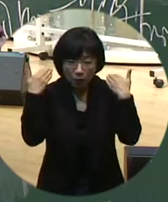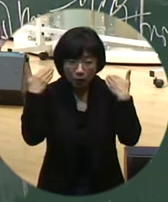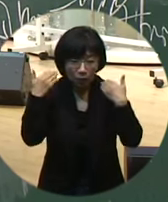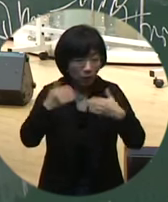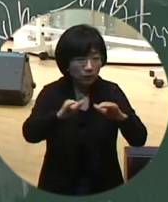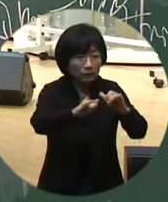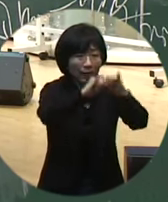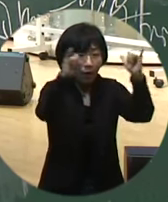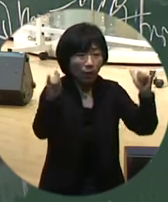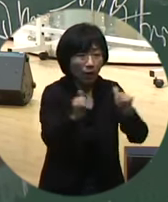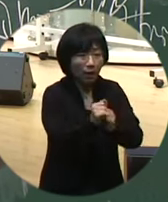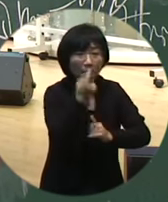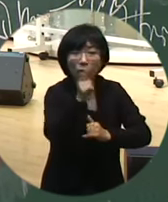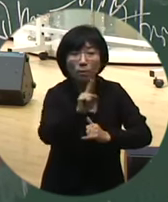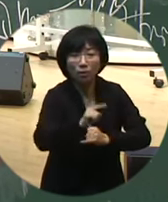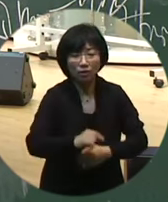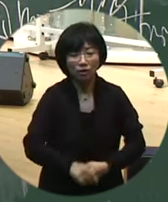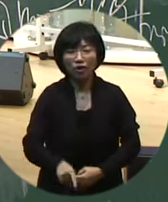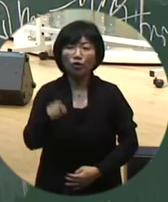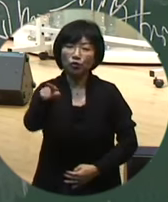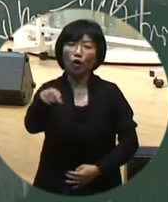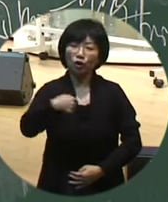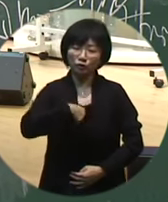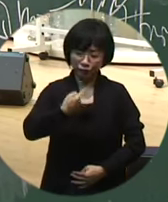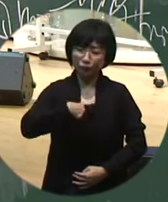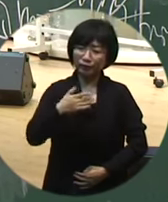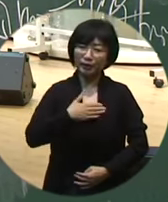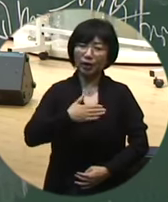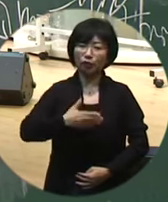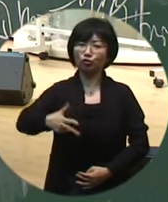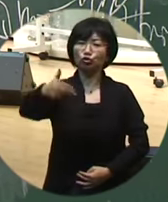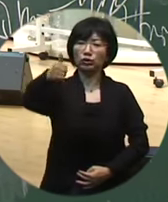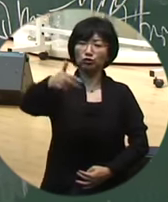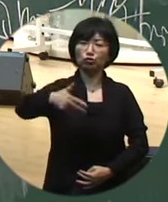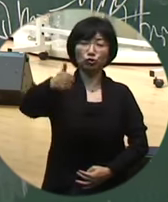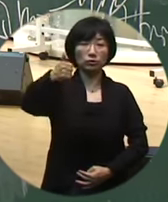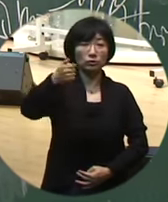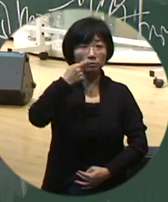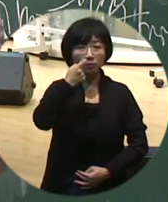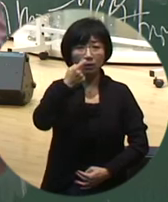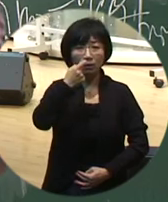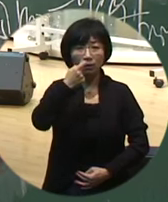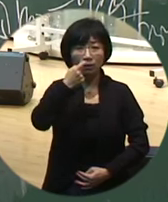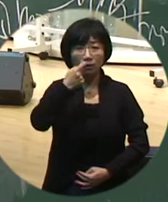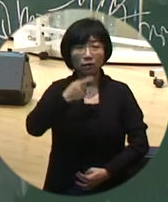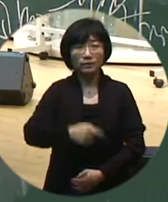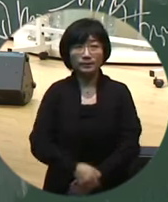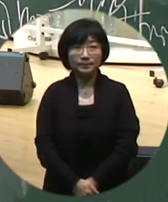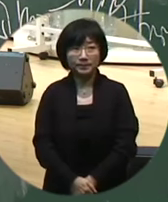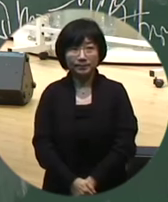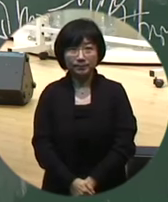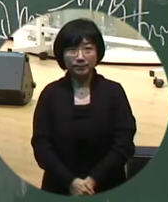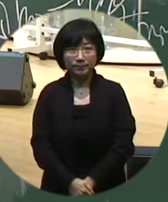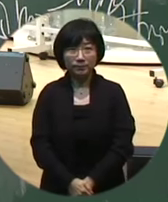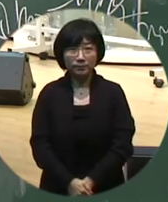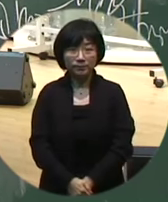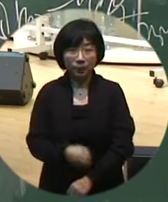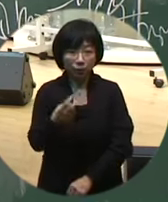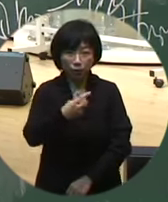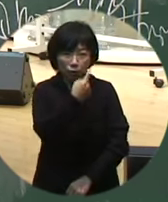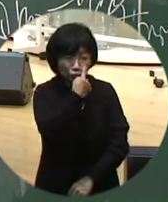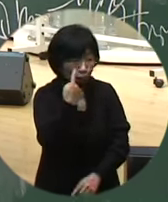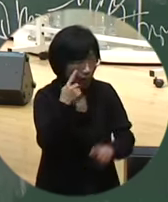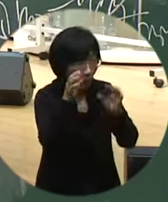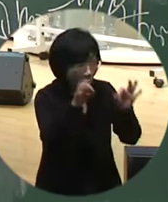합니까? 네가 주인이야 이거 배우잖아요. What are they learning in society, in their schools? It's that you are the master of your own life. 자꾸 눈에 보이는 것을 성공이라고